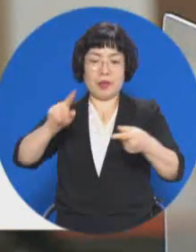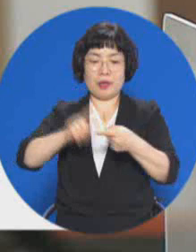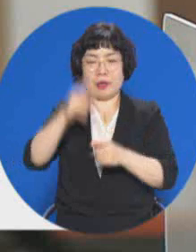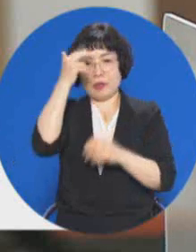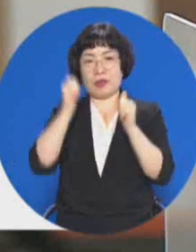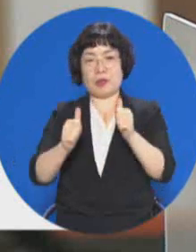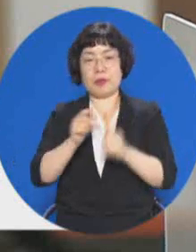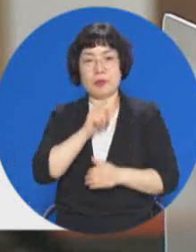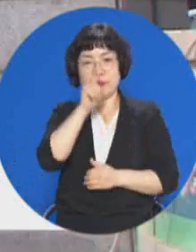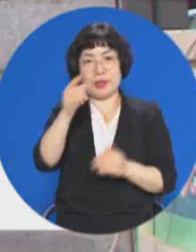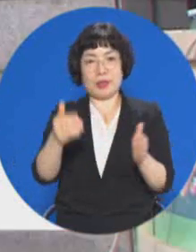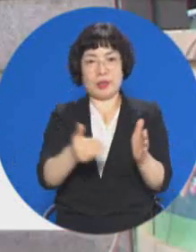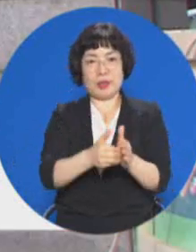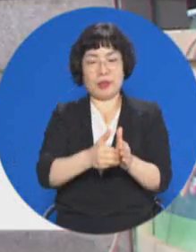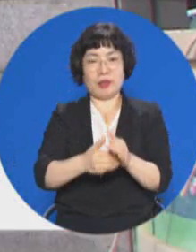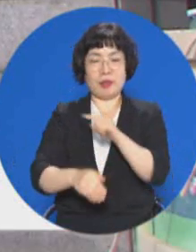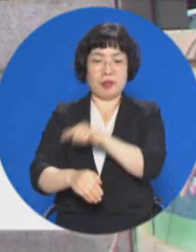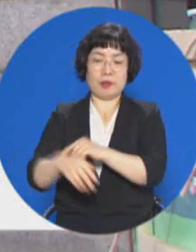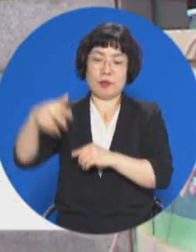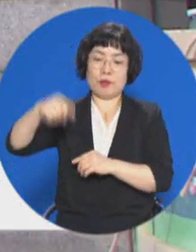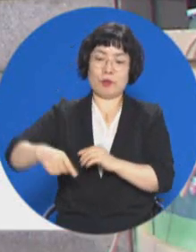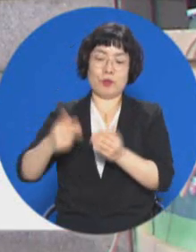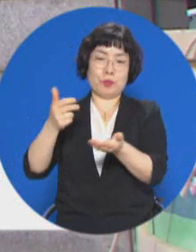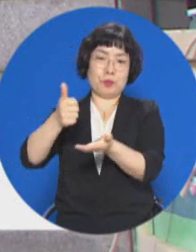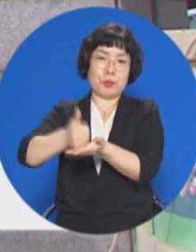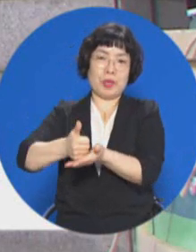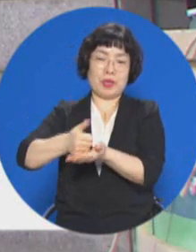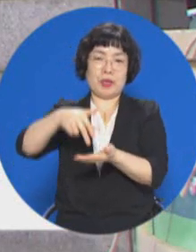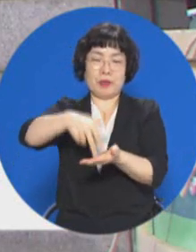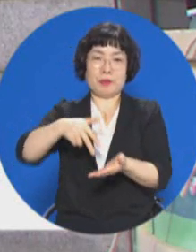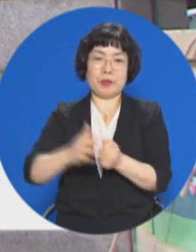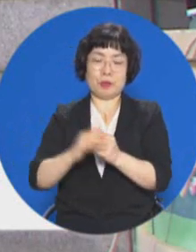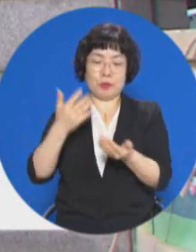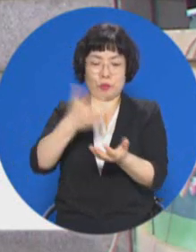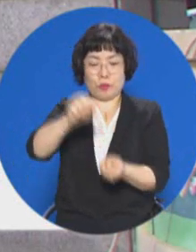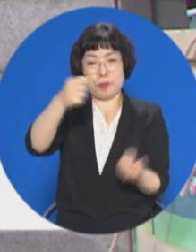경찰에 고소했다고 밝혔습니다. 한편 주윤식 예비후보는 오늘